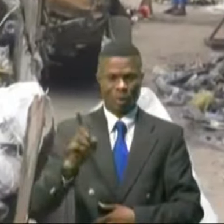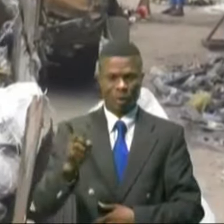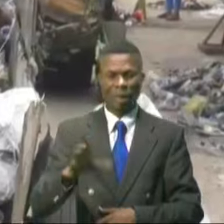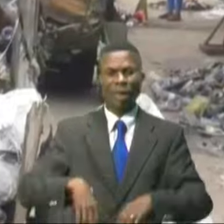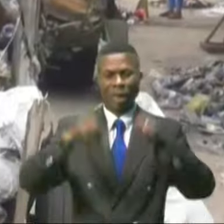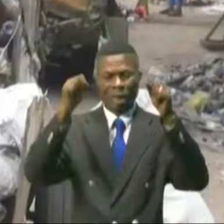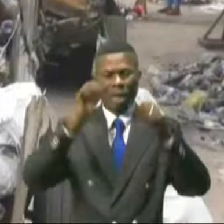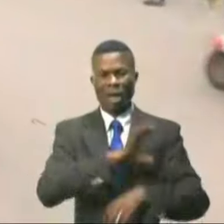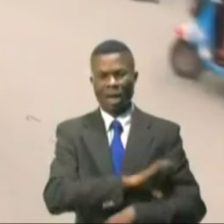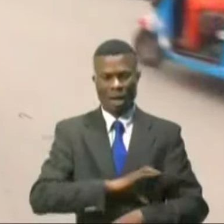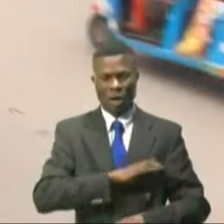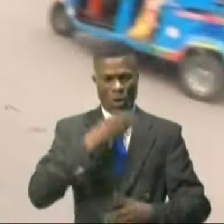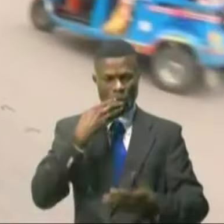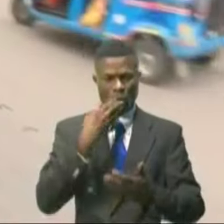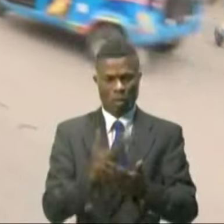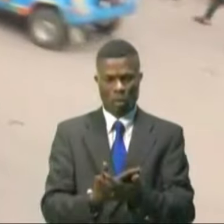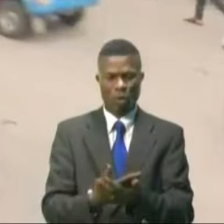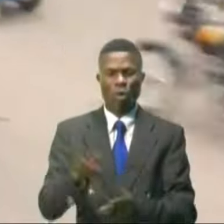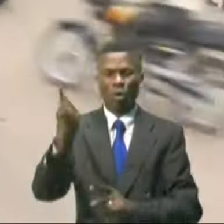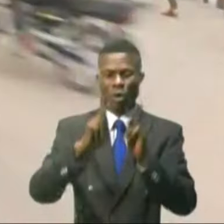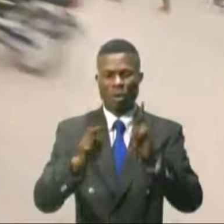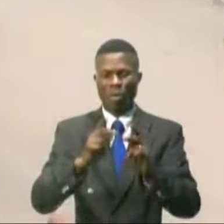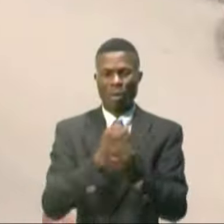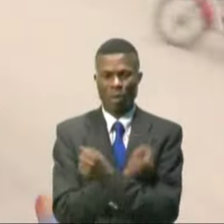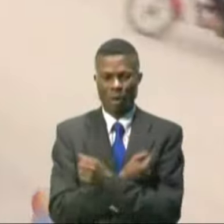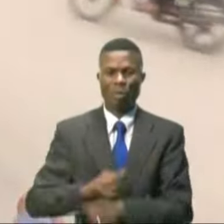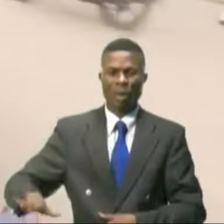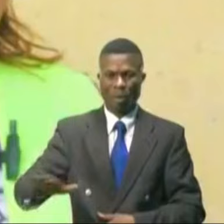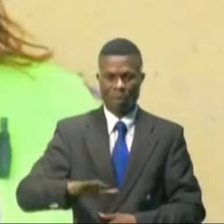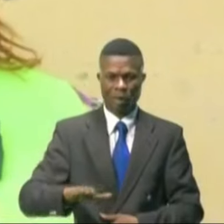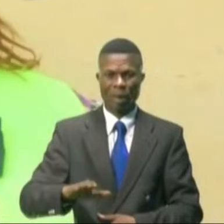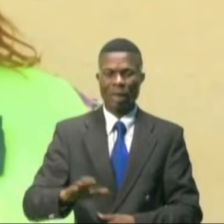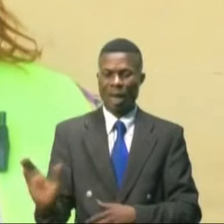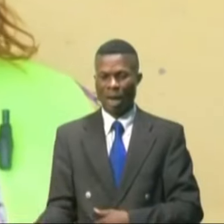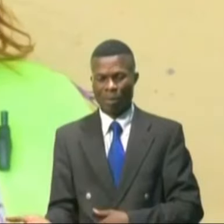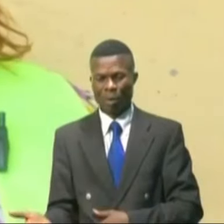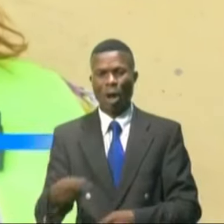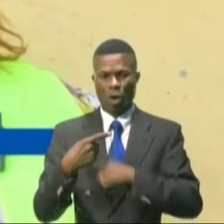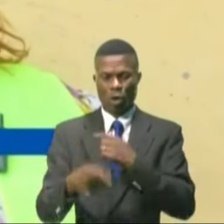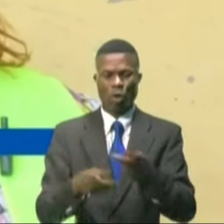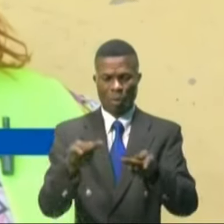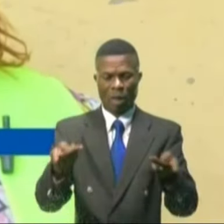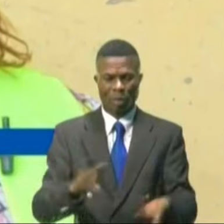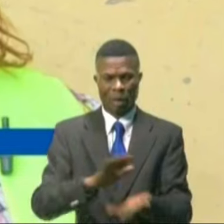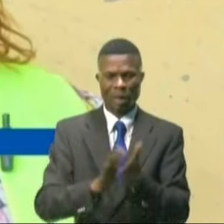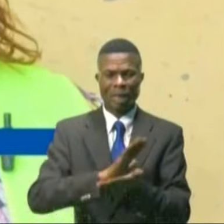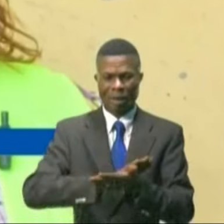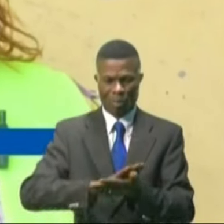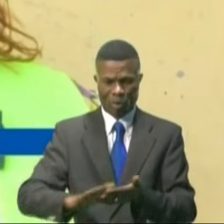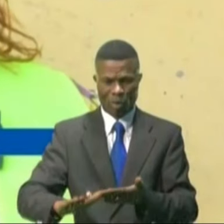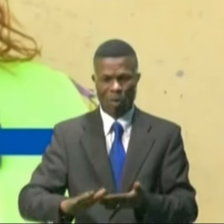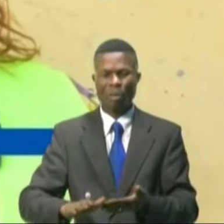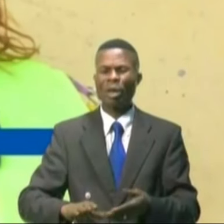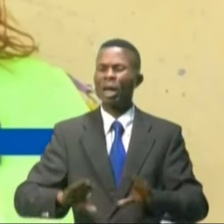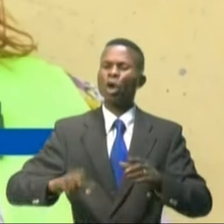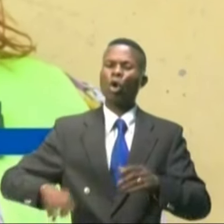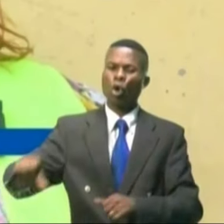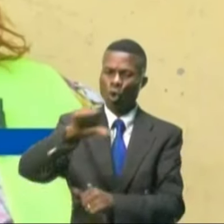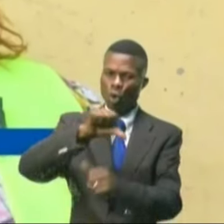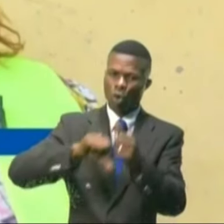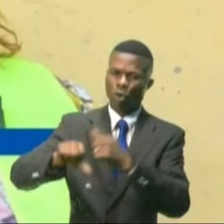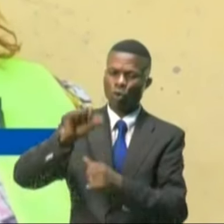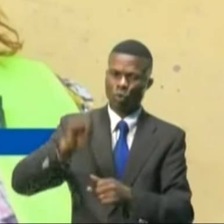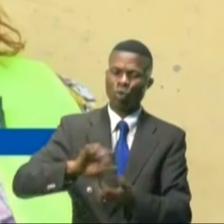un comportement éco-citoyen. Notre objectif aujourd'hui est de rendre l'environnement propre et assainir notre milieu de vie.